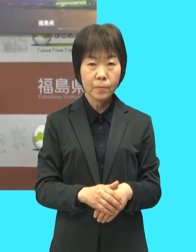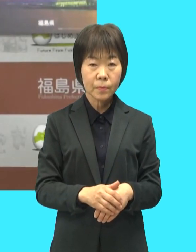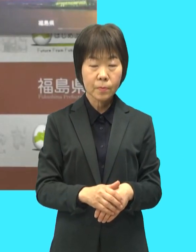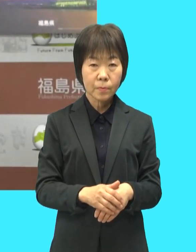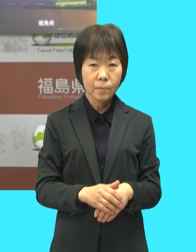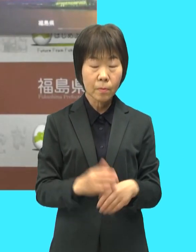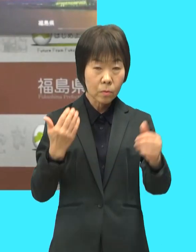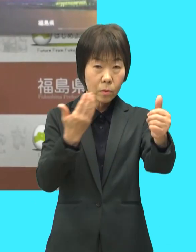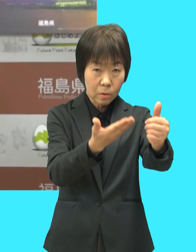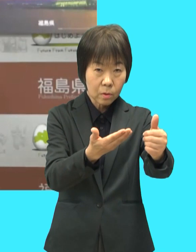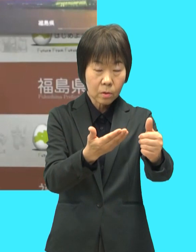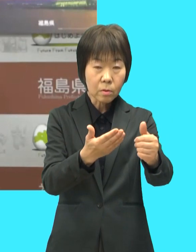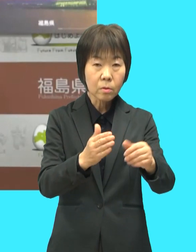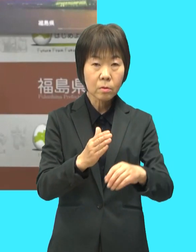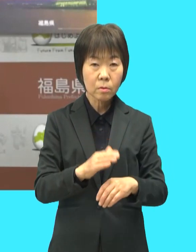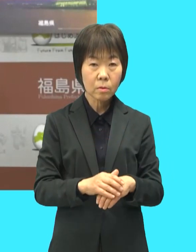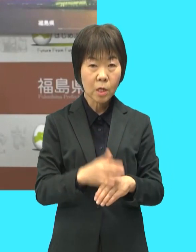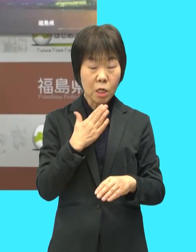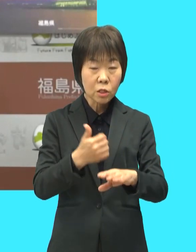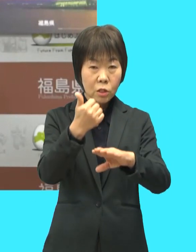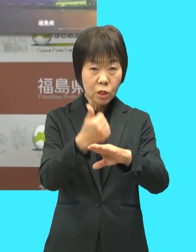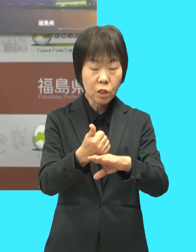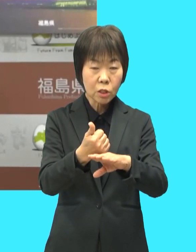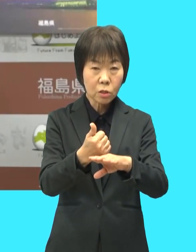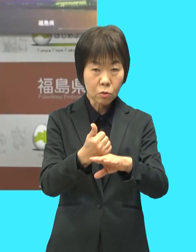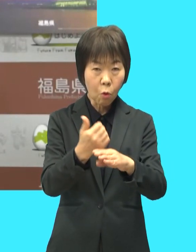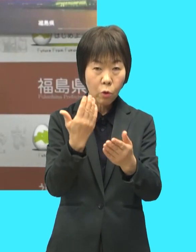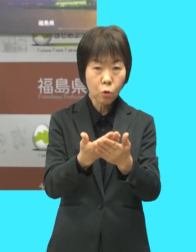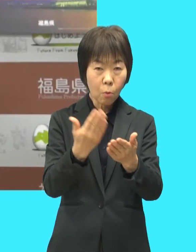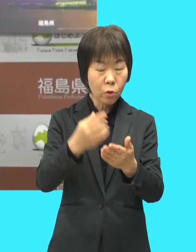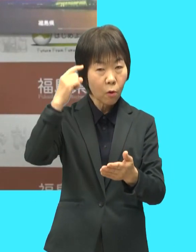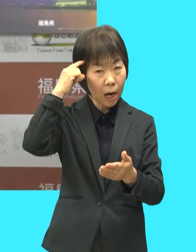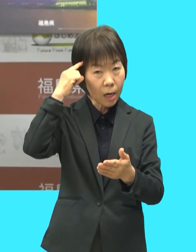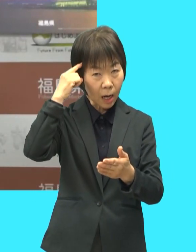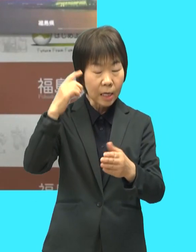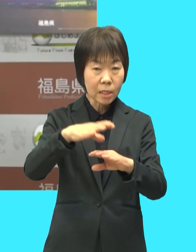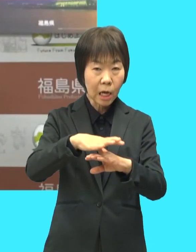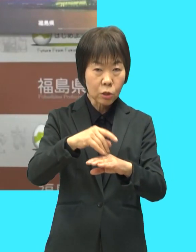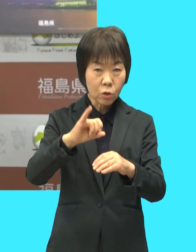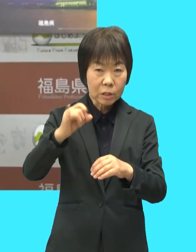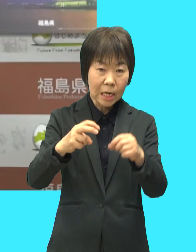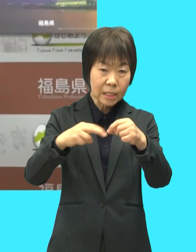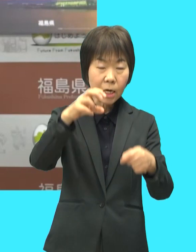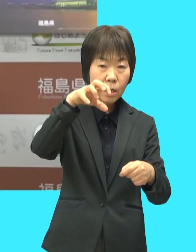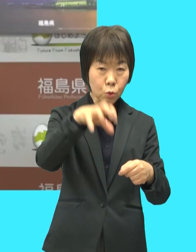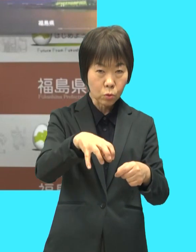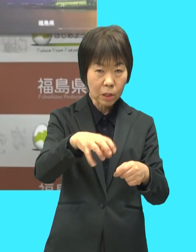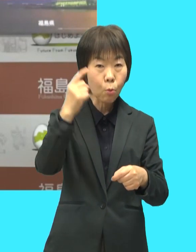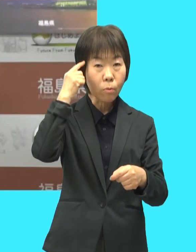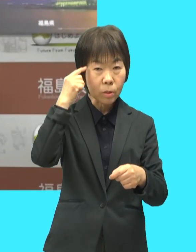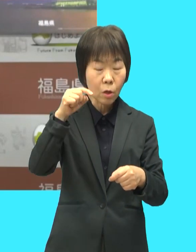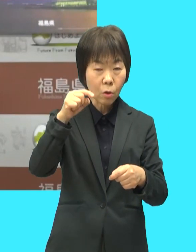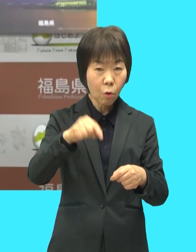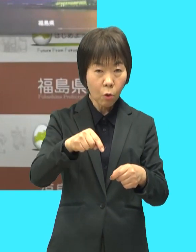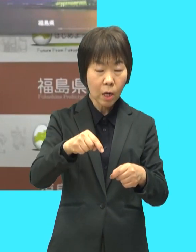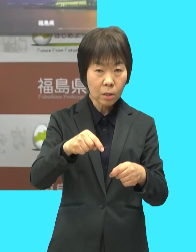関連で、はい、知事 の要望といいますかお考え最初のところで示されて J ビレッジでともやったかと思います。このあたりはそれに沿う